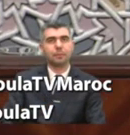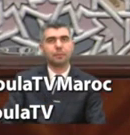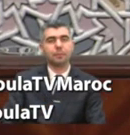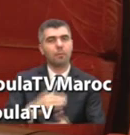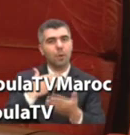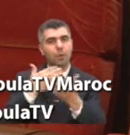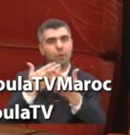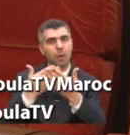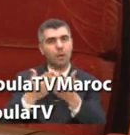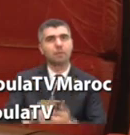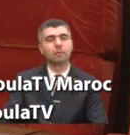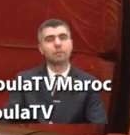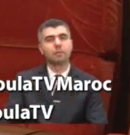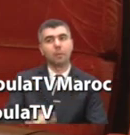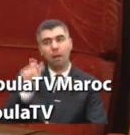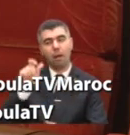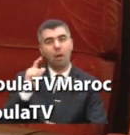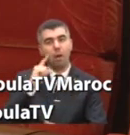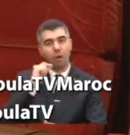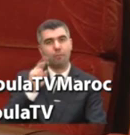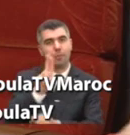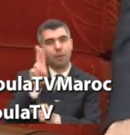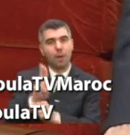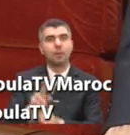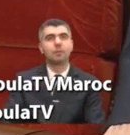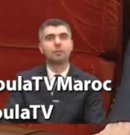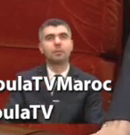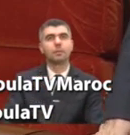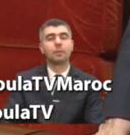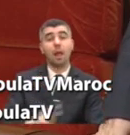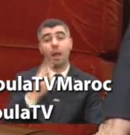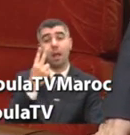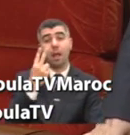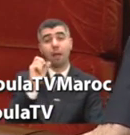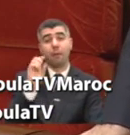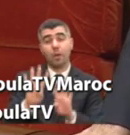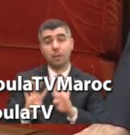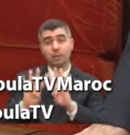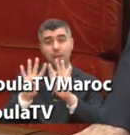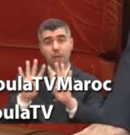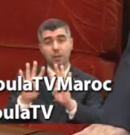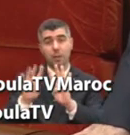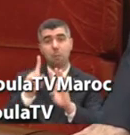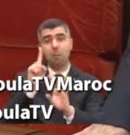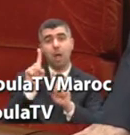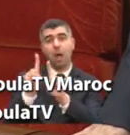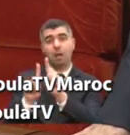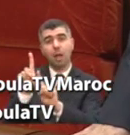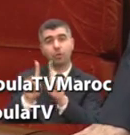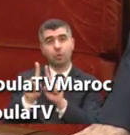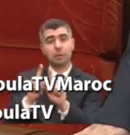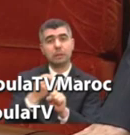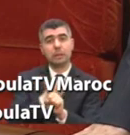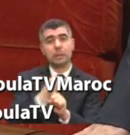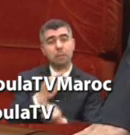شكرا سيد نائب المحترم. في 2018 111 ديال المناصب ديال الاطباء